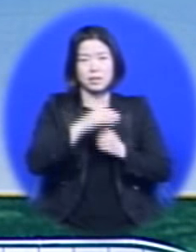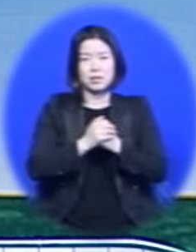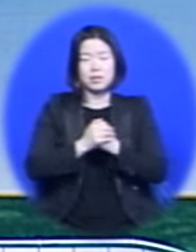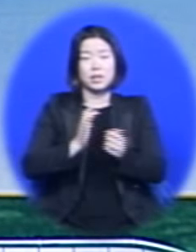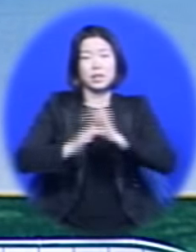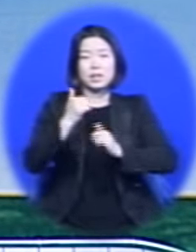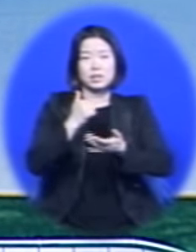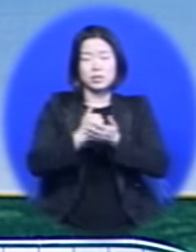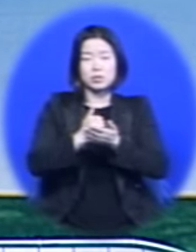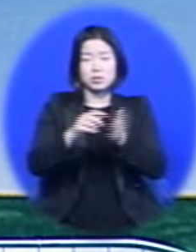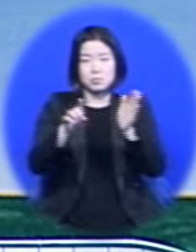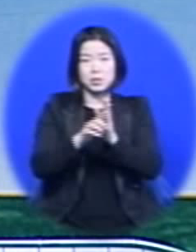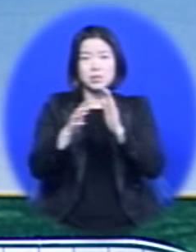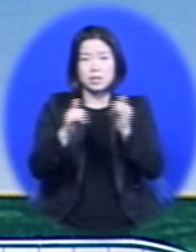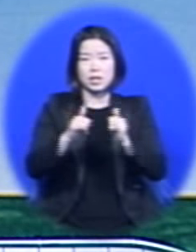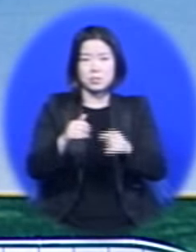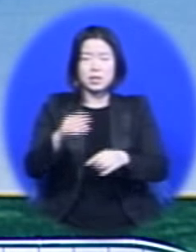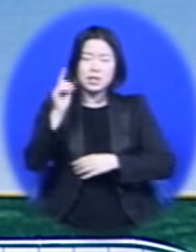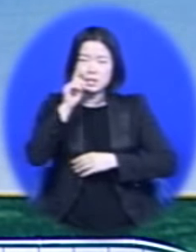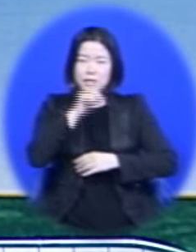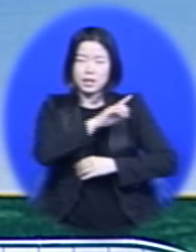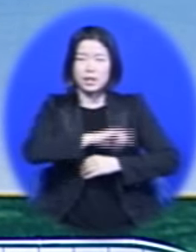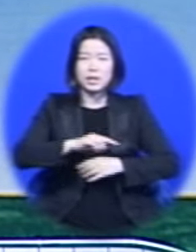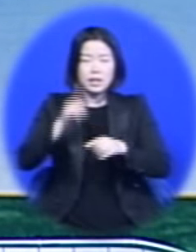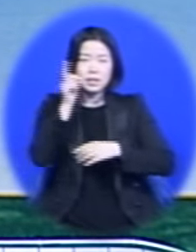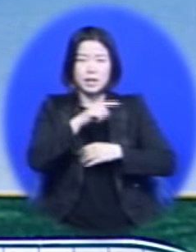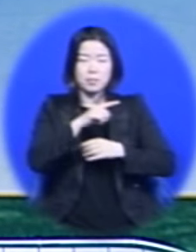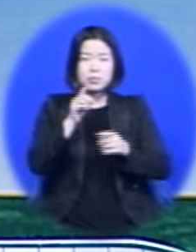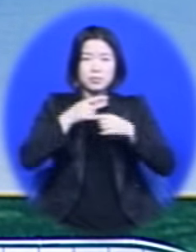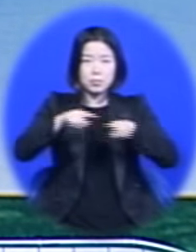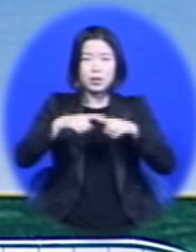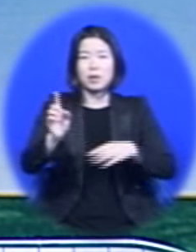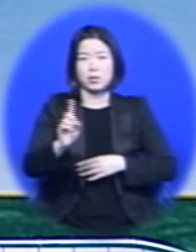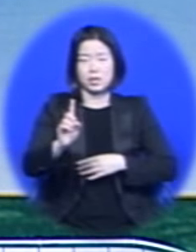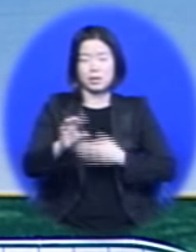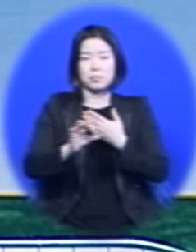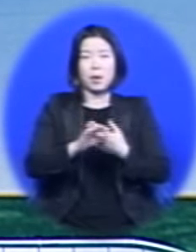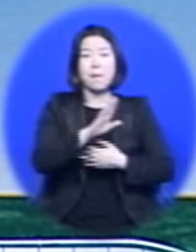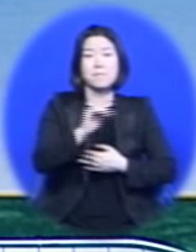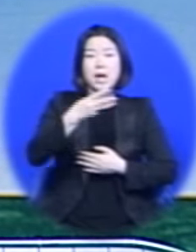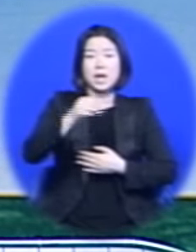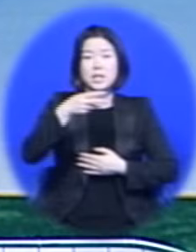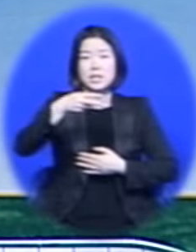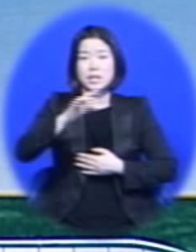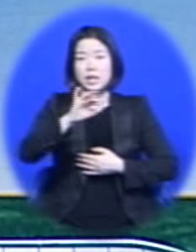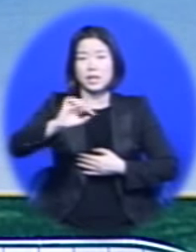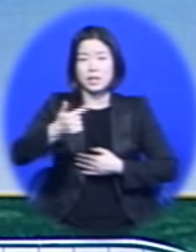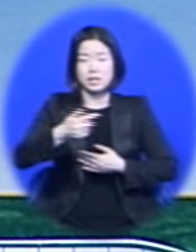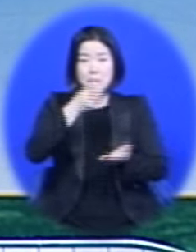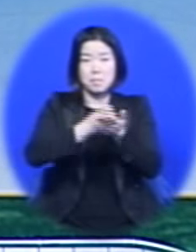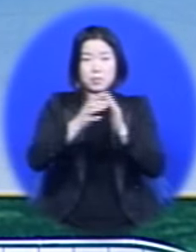가장 지독한 혹평은 바리새인이라고 하는 혹평입니다. 이 목사님은 스스로